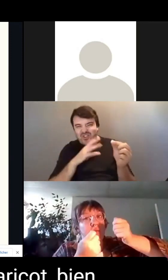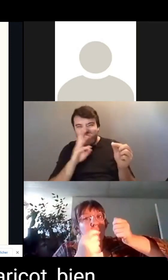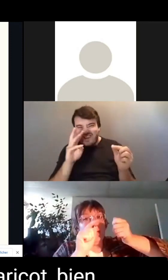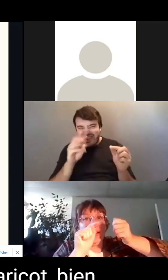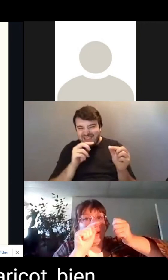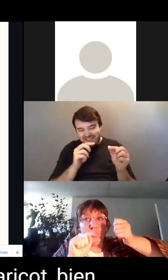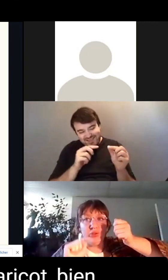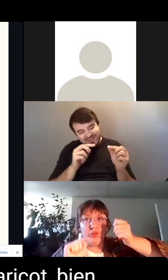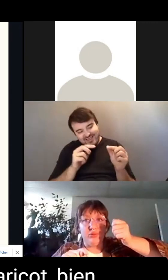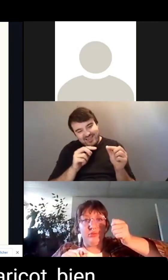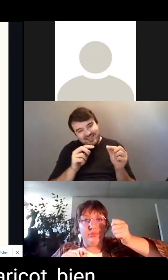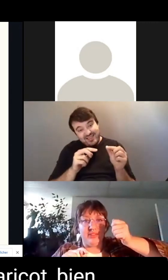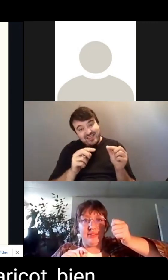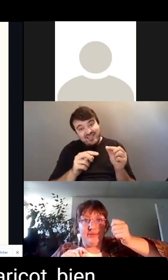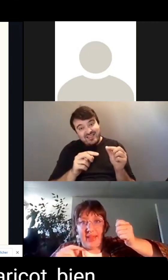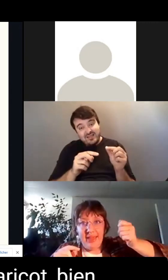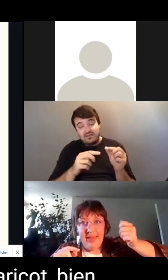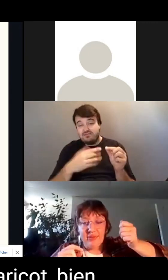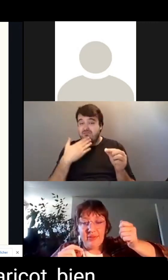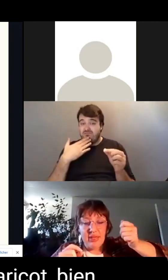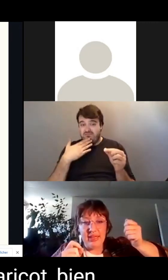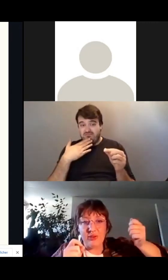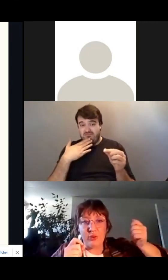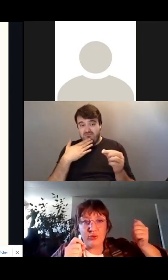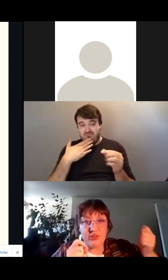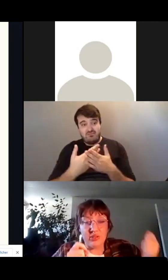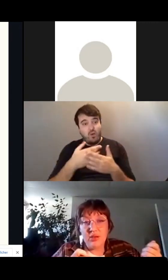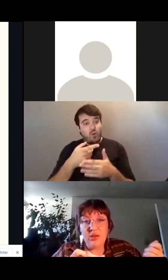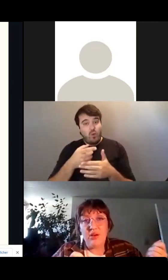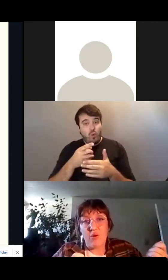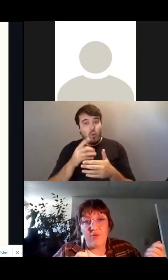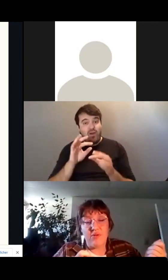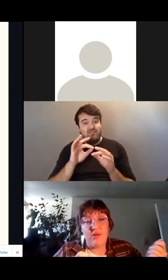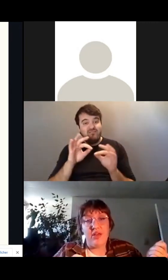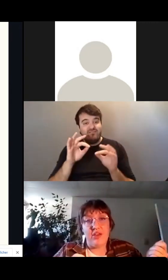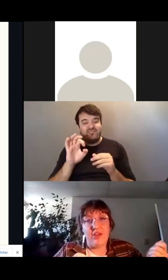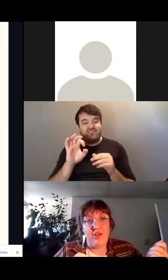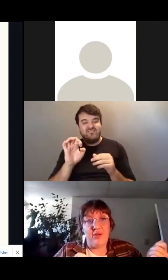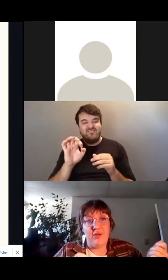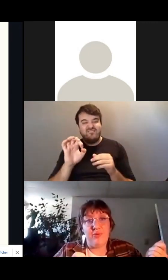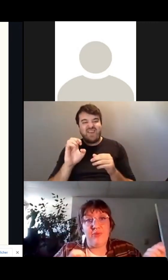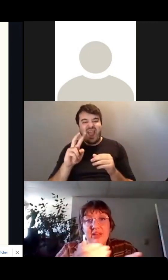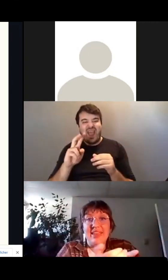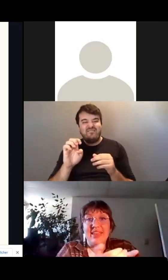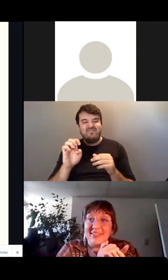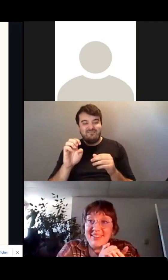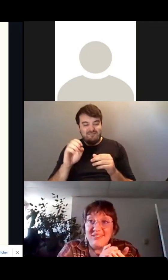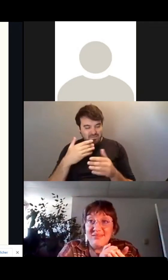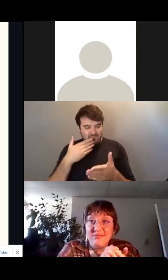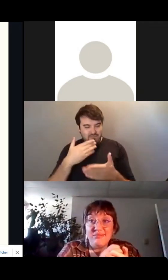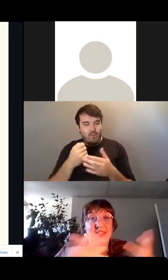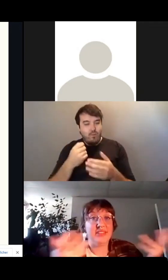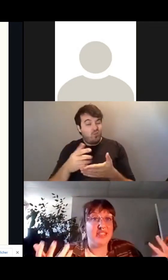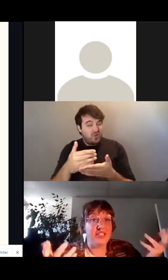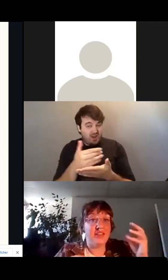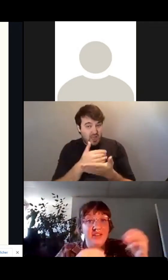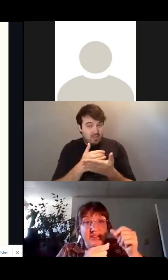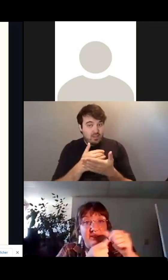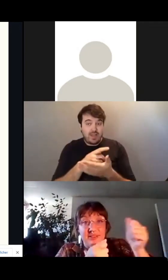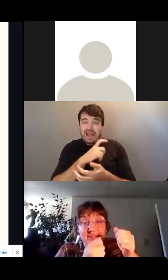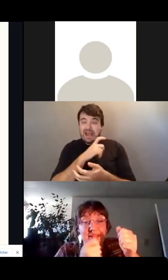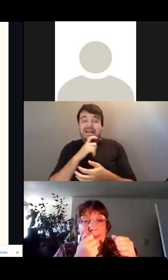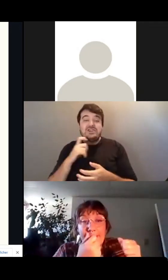avoir plein d'autres petites fèves. Et donc ça, on va pouvoir les garder, les